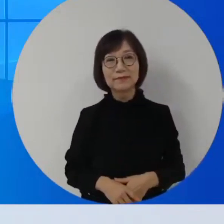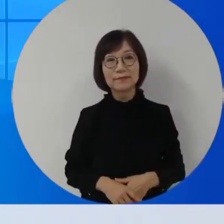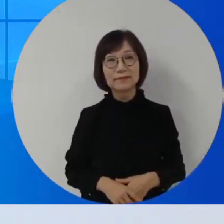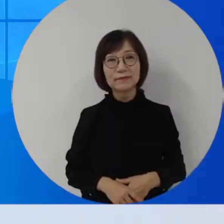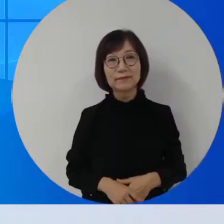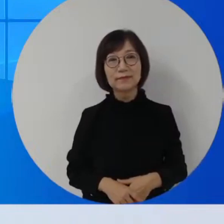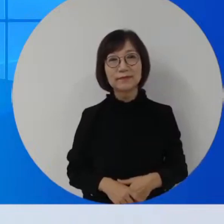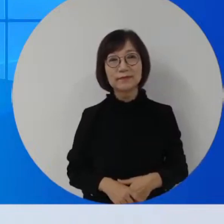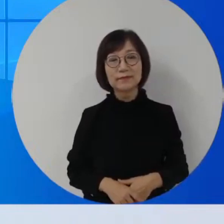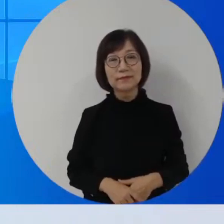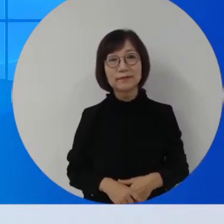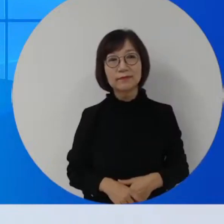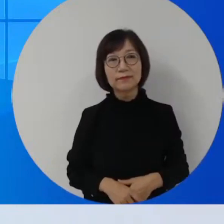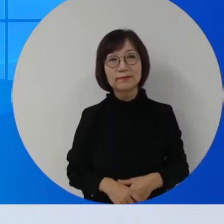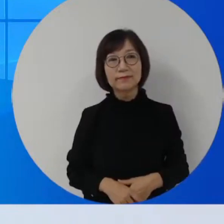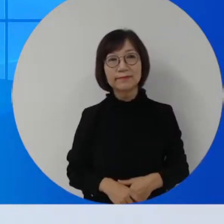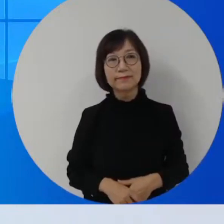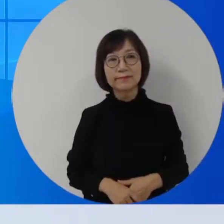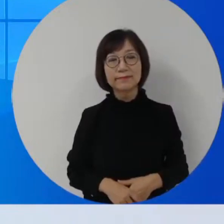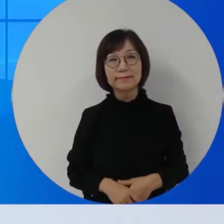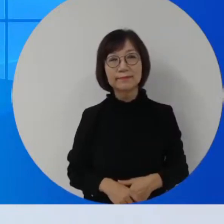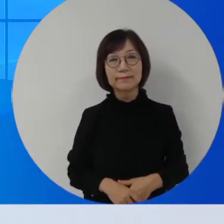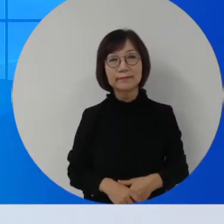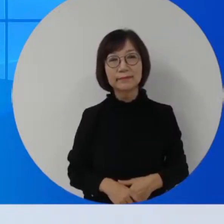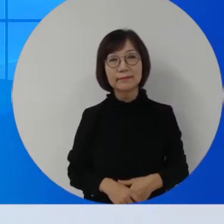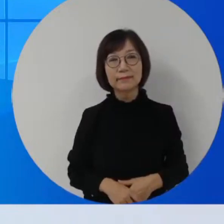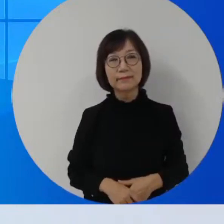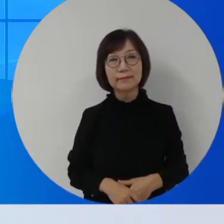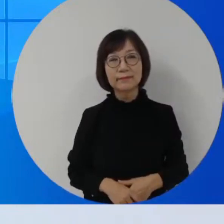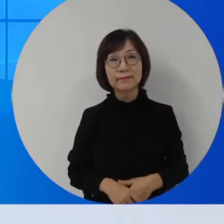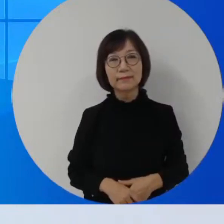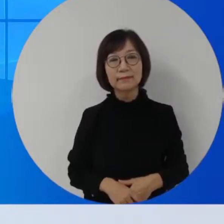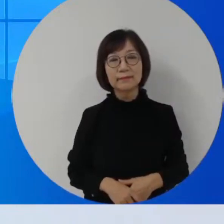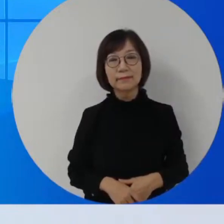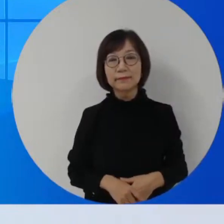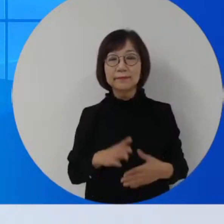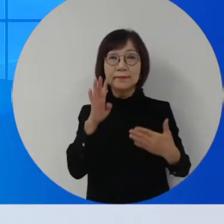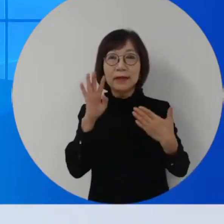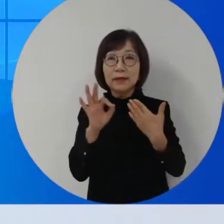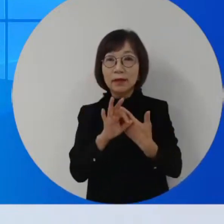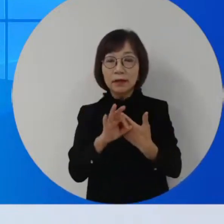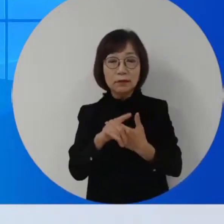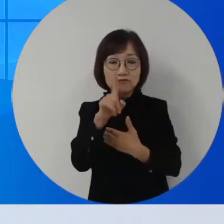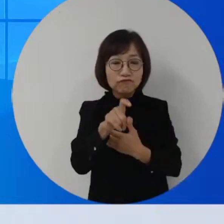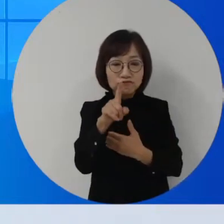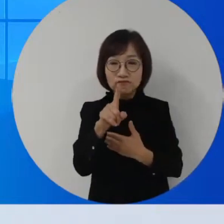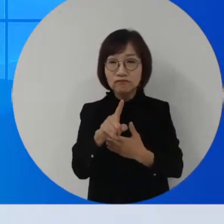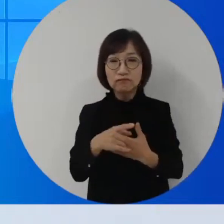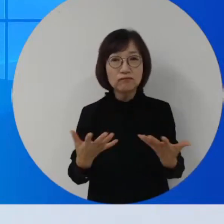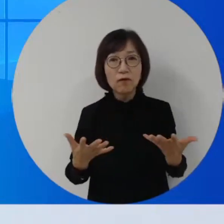근데 저는요 시작 버튼 눌렀는데 네이버 웨일이 없어요. 그럼 얘도 간단하게 설치할 수 있어요.